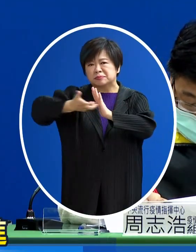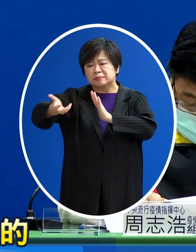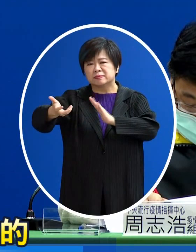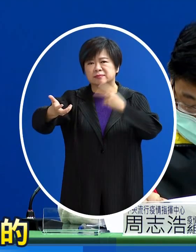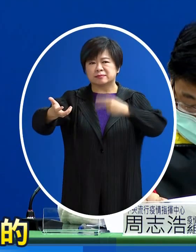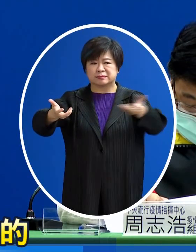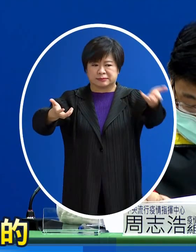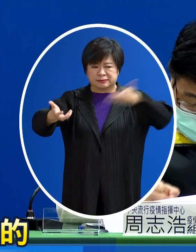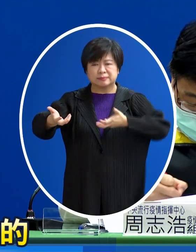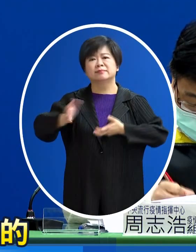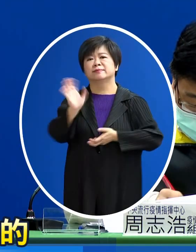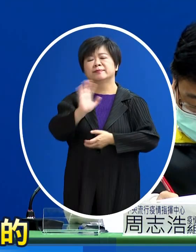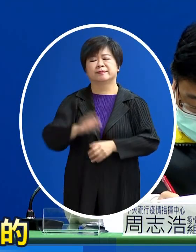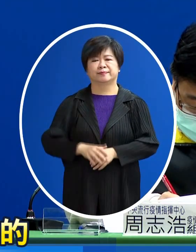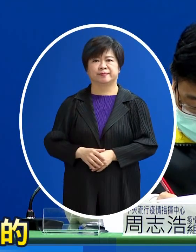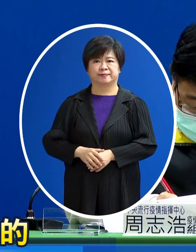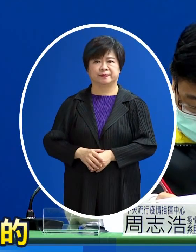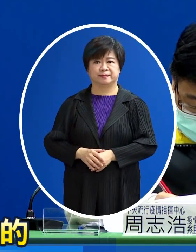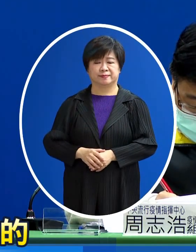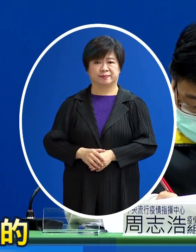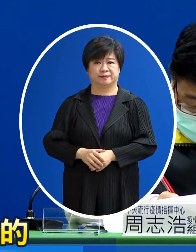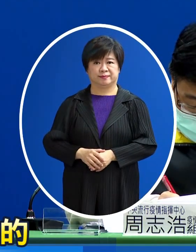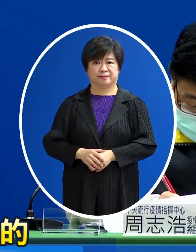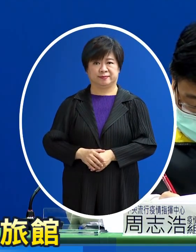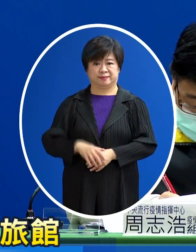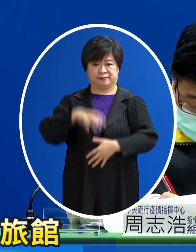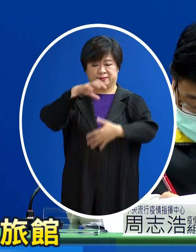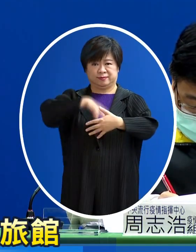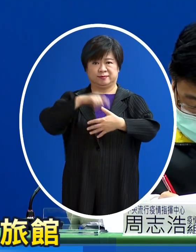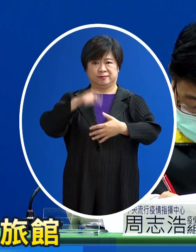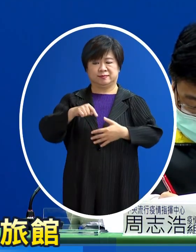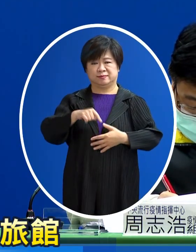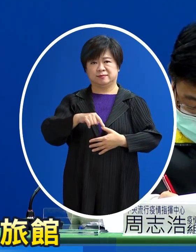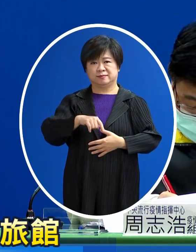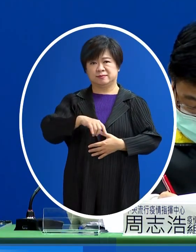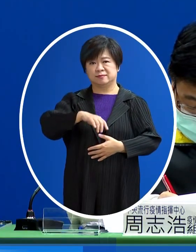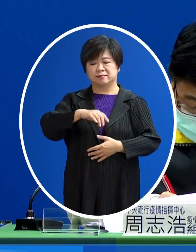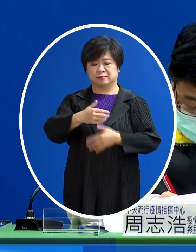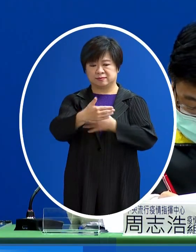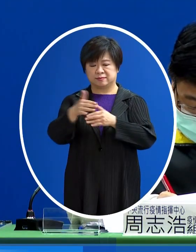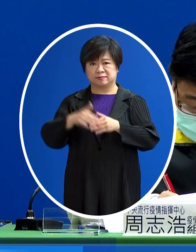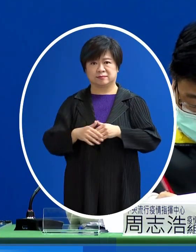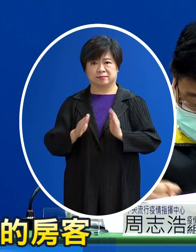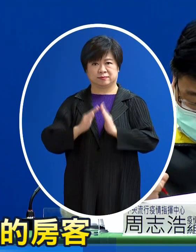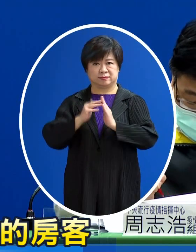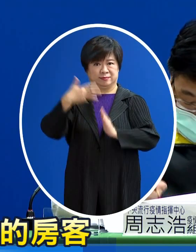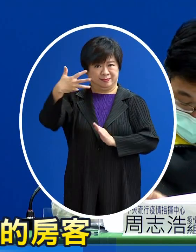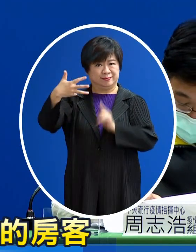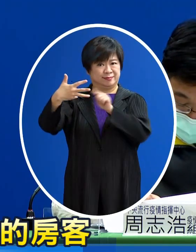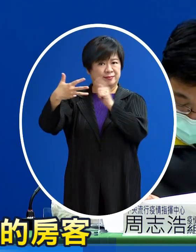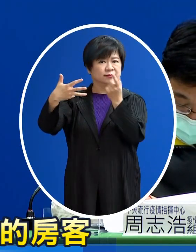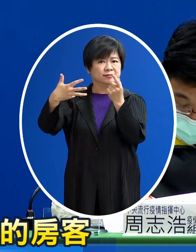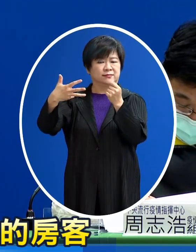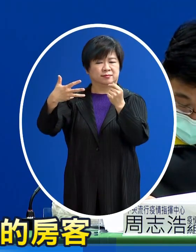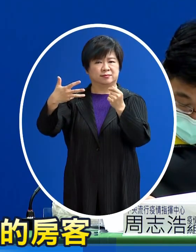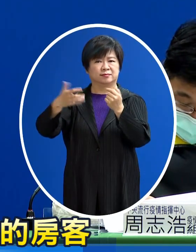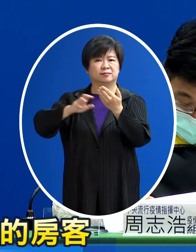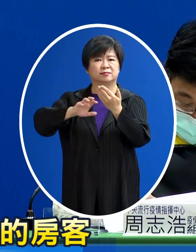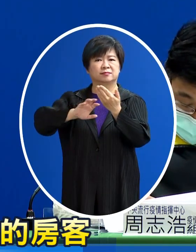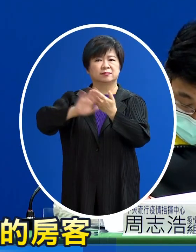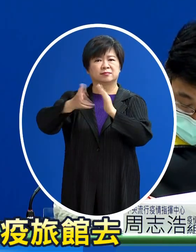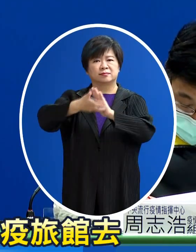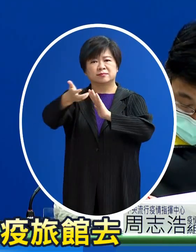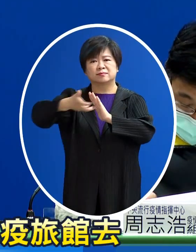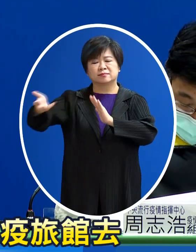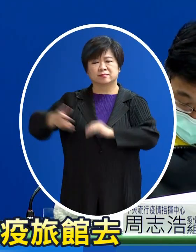目前已经在里面的会移到其他的防疫旅馆，就同一楼层的，至于已经登记要入住的这个房客，他们